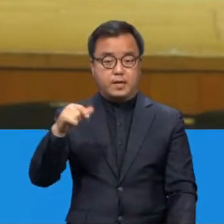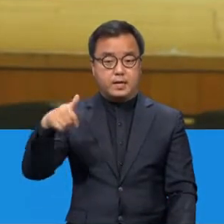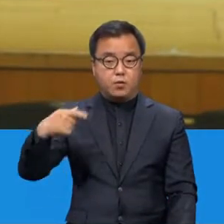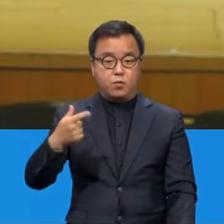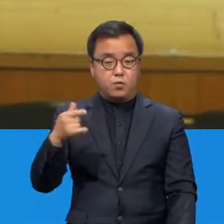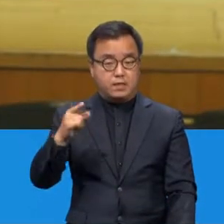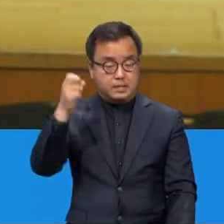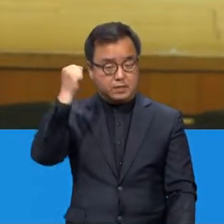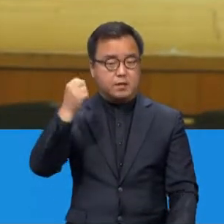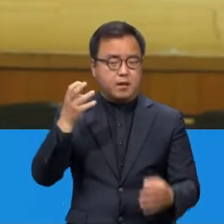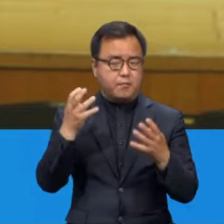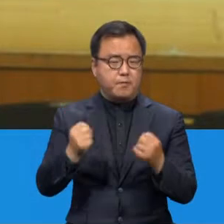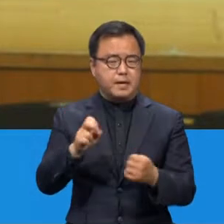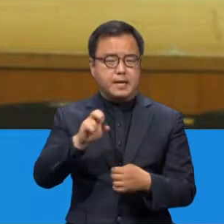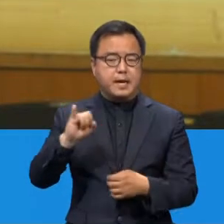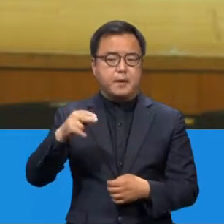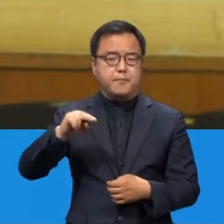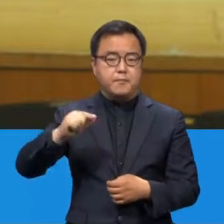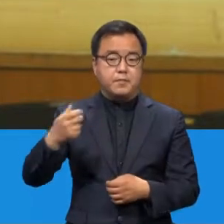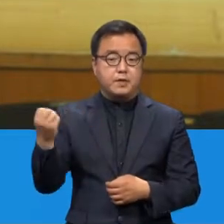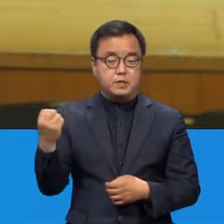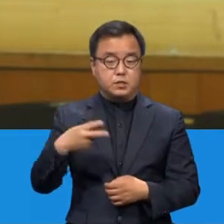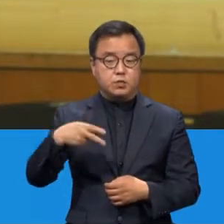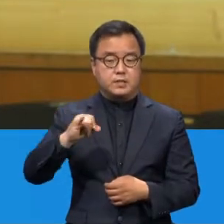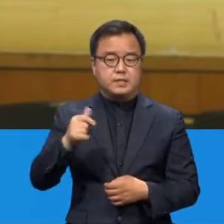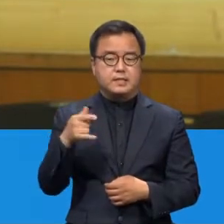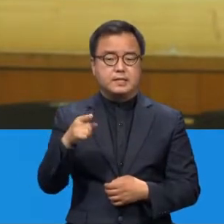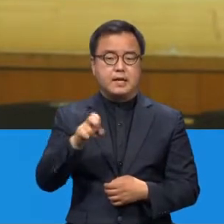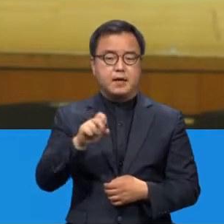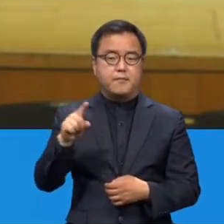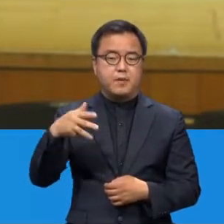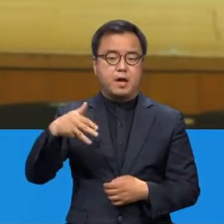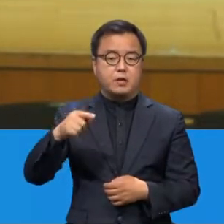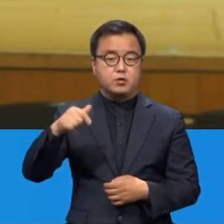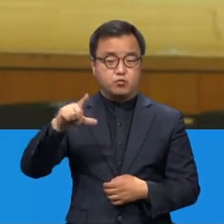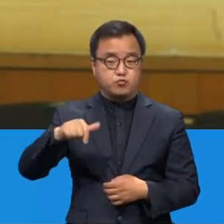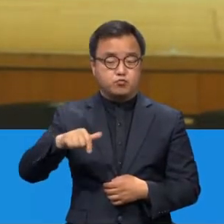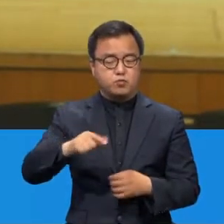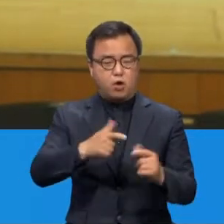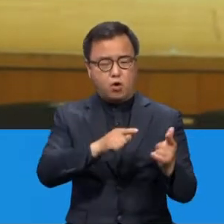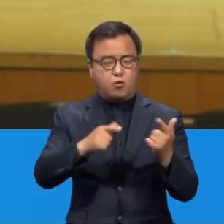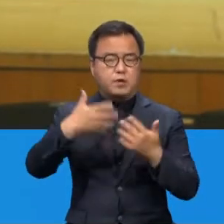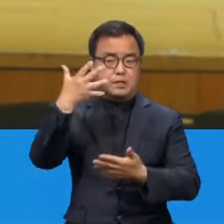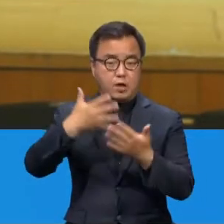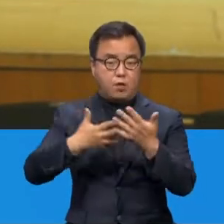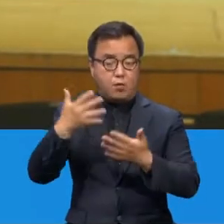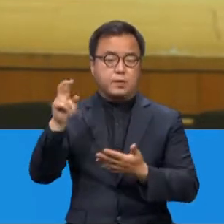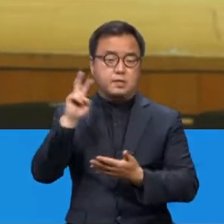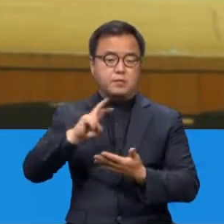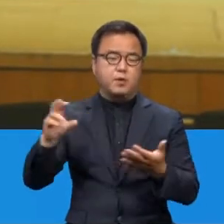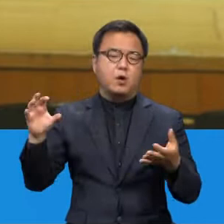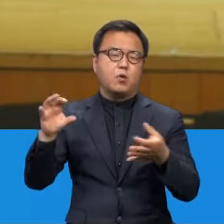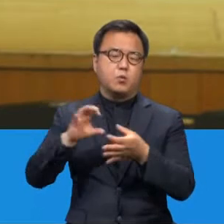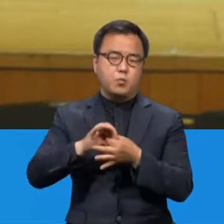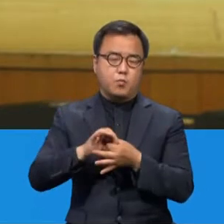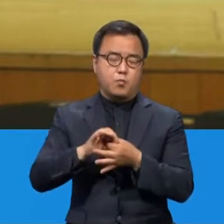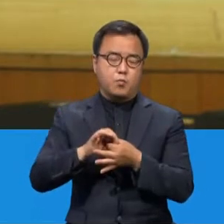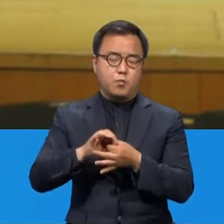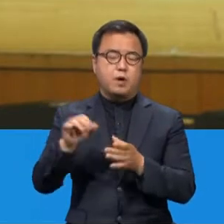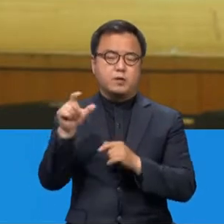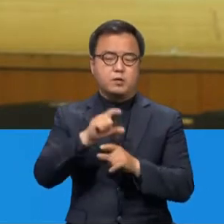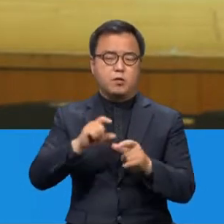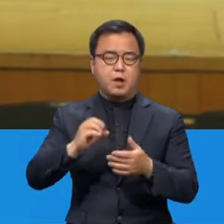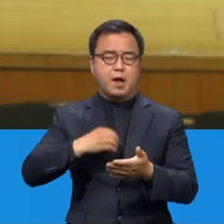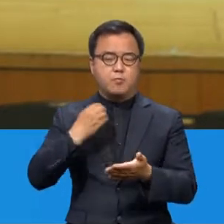천국, 미션, 원스 어폰 어 타임 인 아메리카 등 수많은 영화들이 그의 음악을 만나면서 더 깊은 울림으로